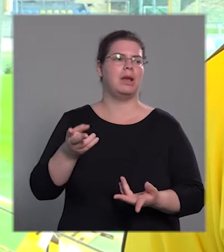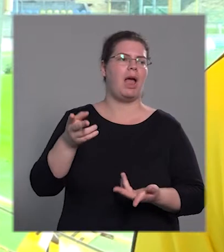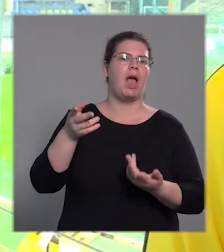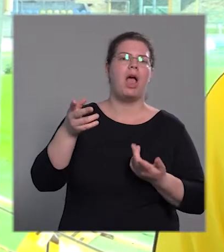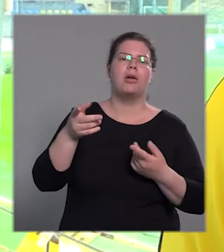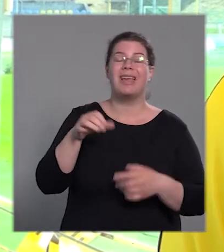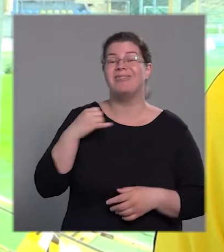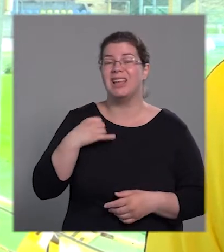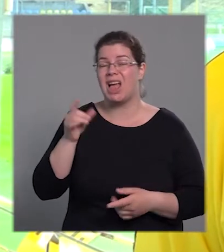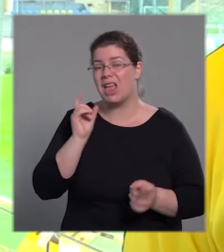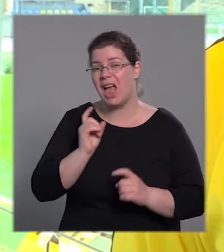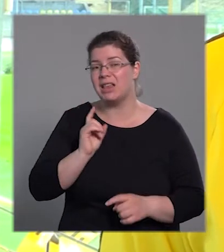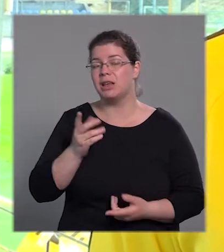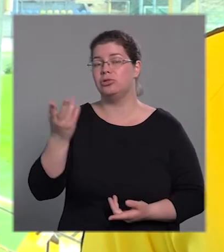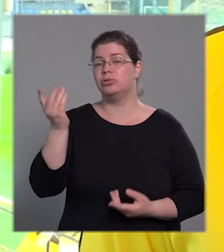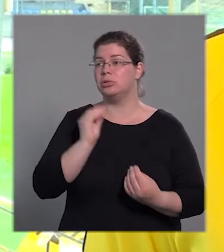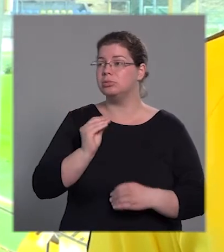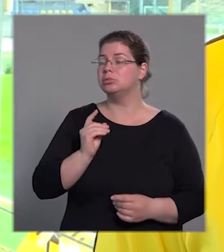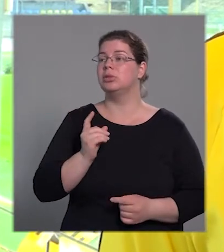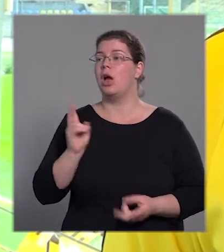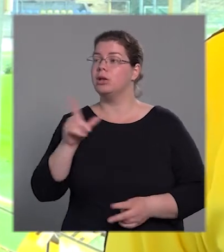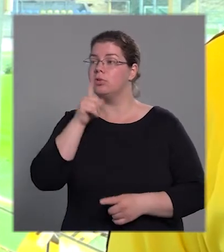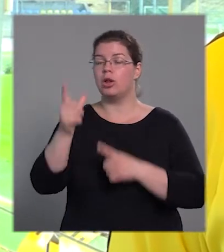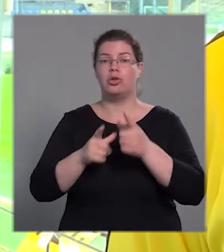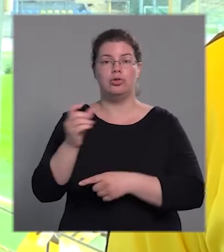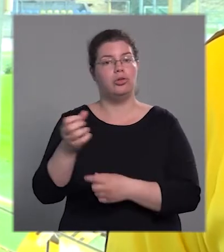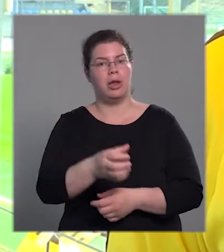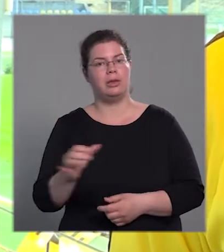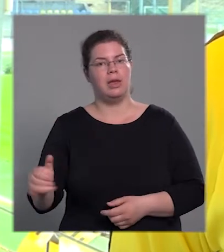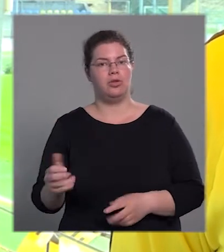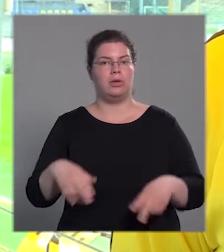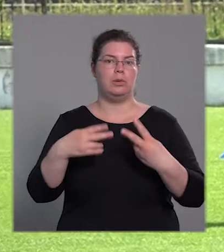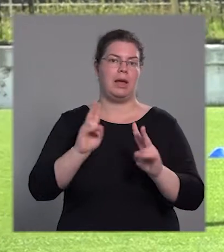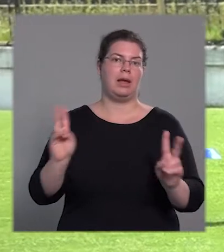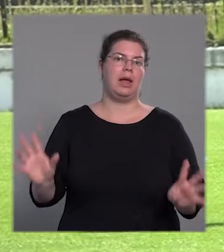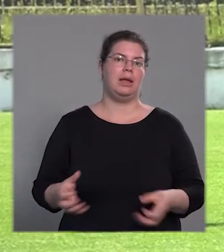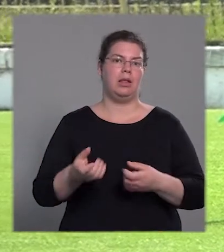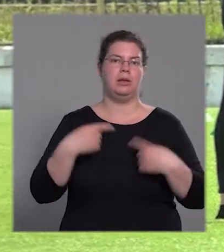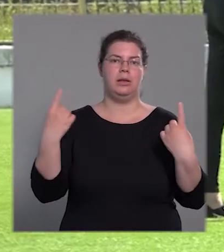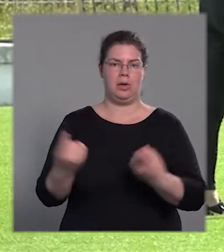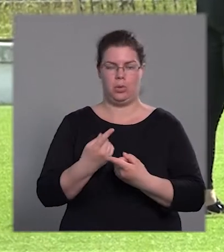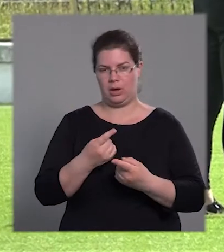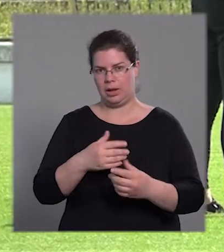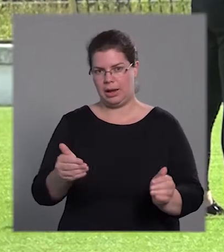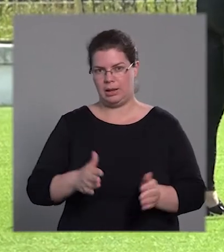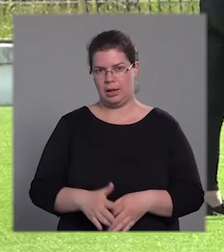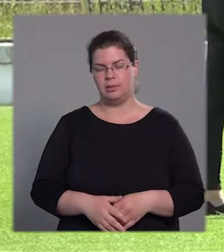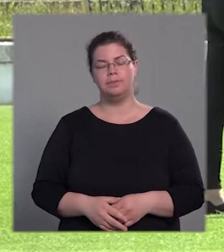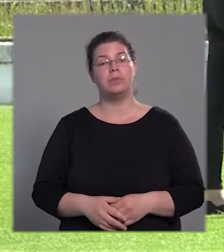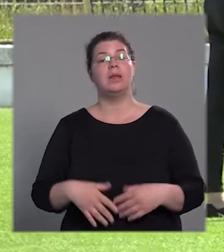elsősorban, akiket kölcsön fognak adni, és nyilván ezek után kell kialakítanunk nekünk a keretet. Tehát akkor úgy néz ki,